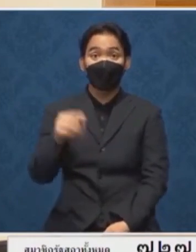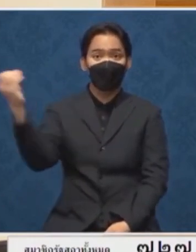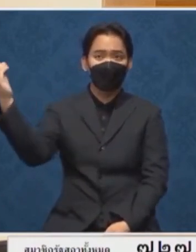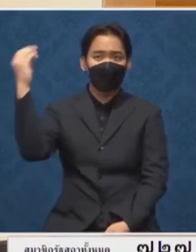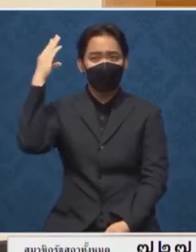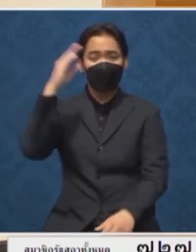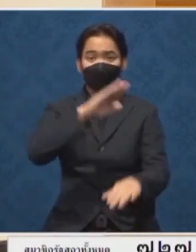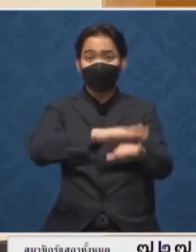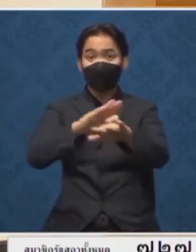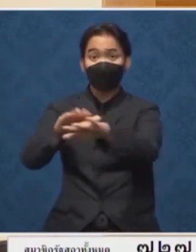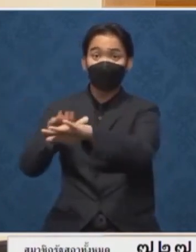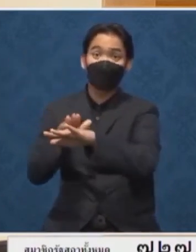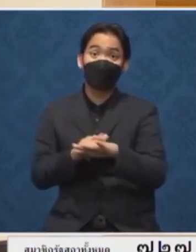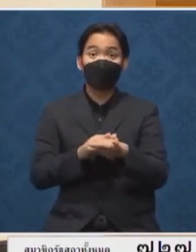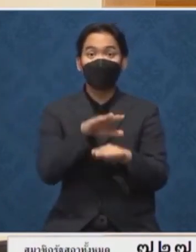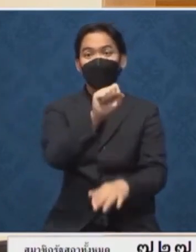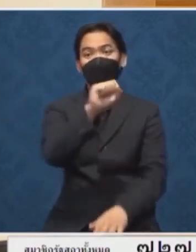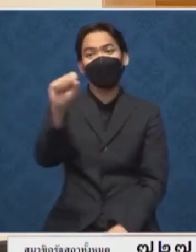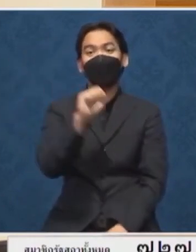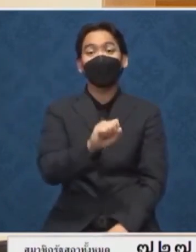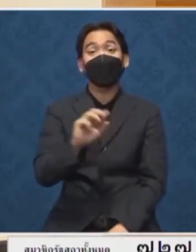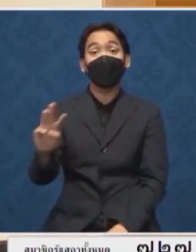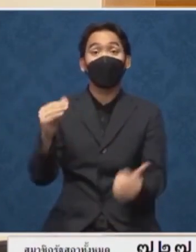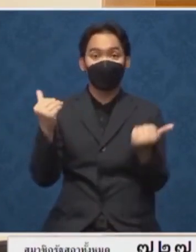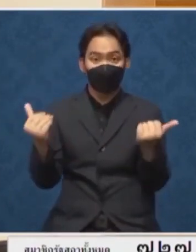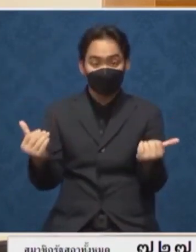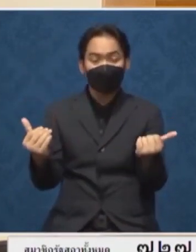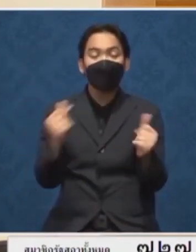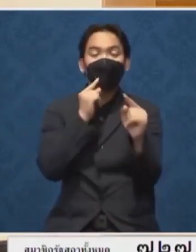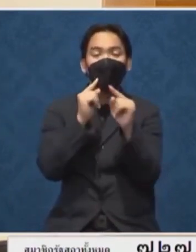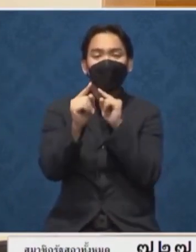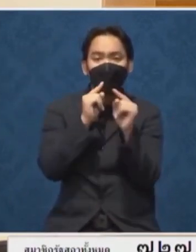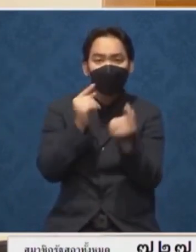มีการลงมติในมาตรา